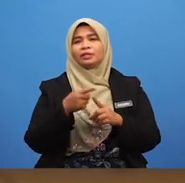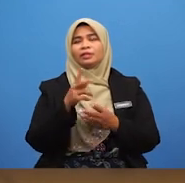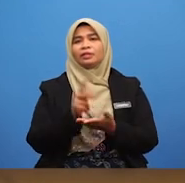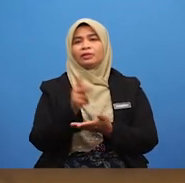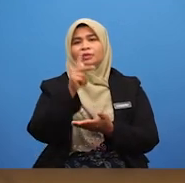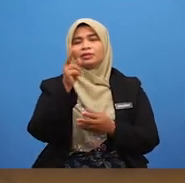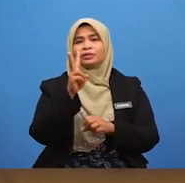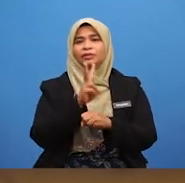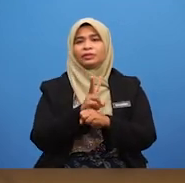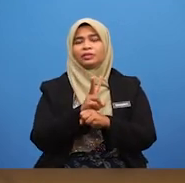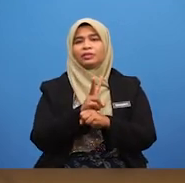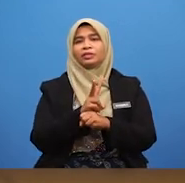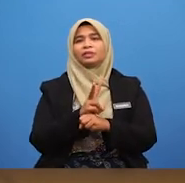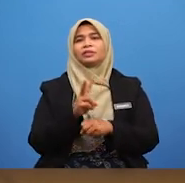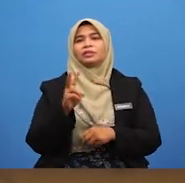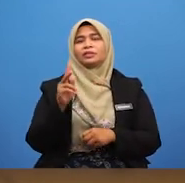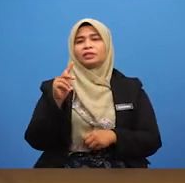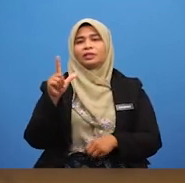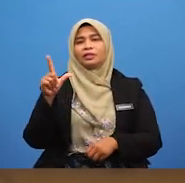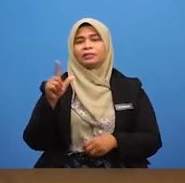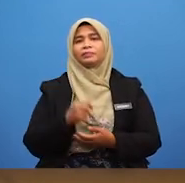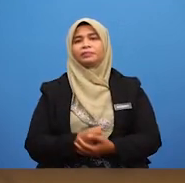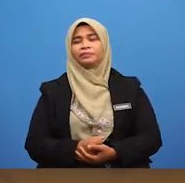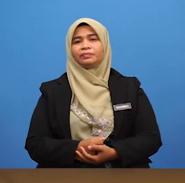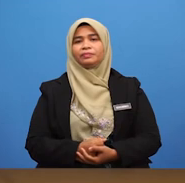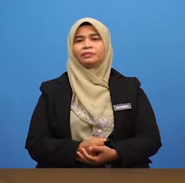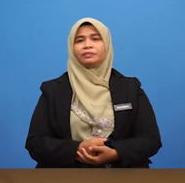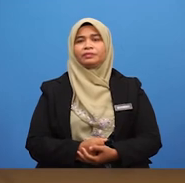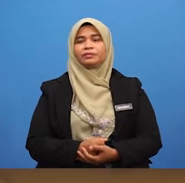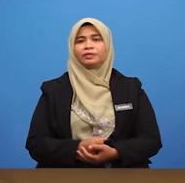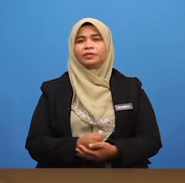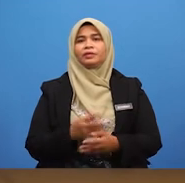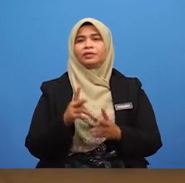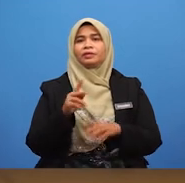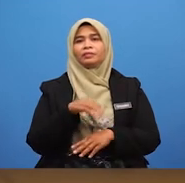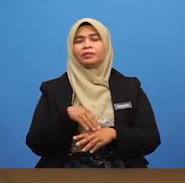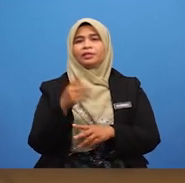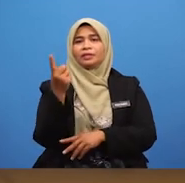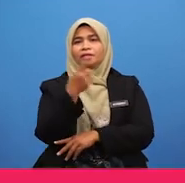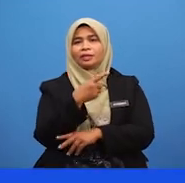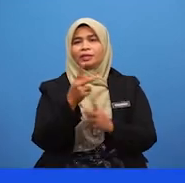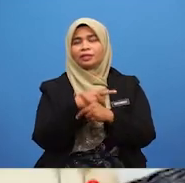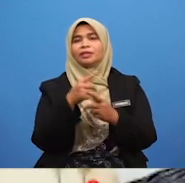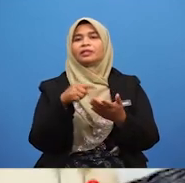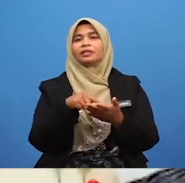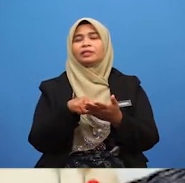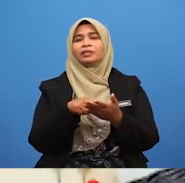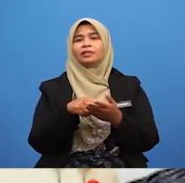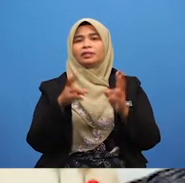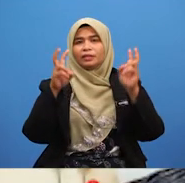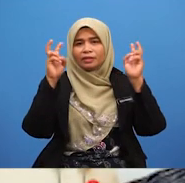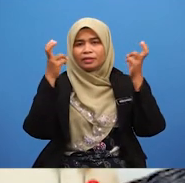College Vocational di Artis Tapak, Kuala Lumpur. Pada episod kali ini, tajuk pembelajaran